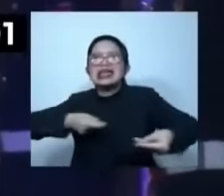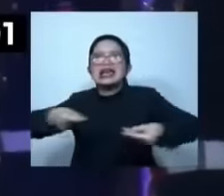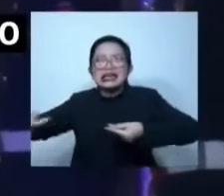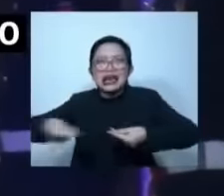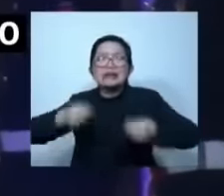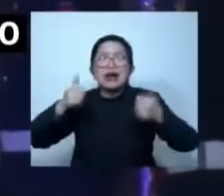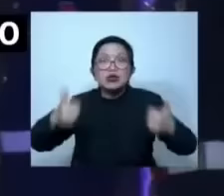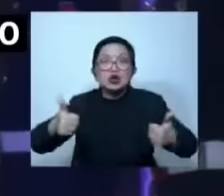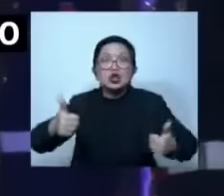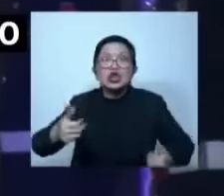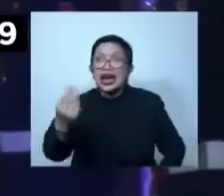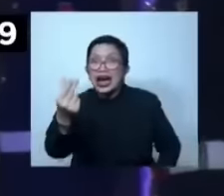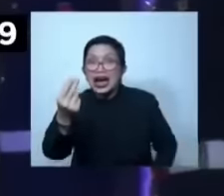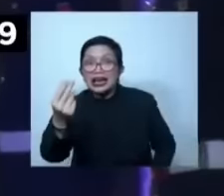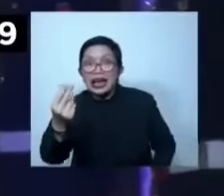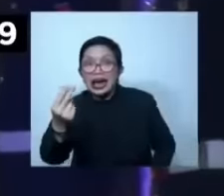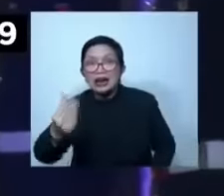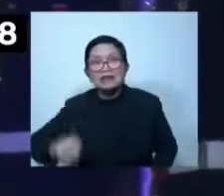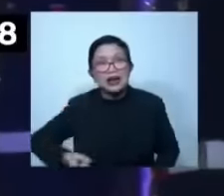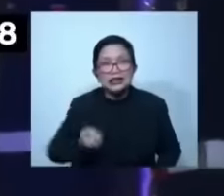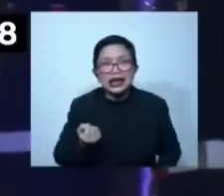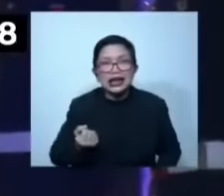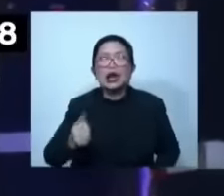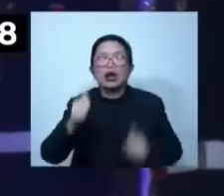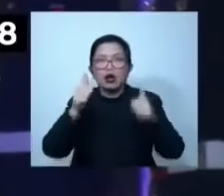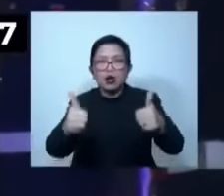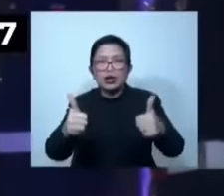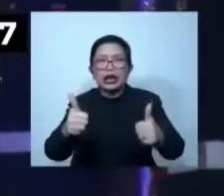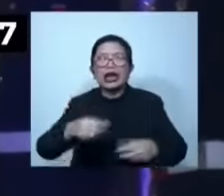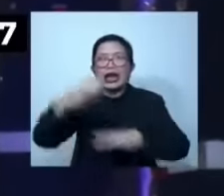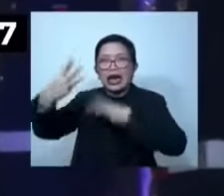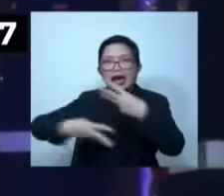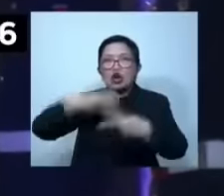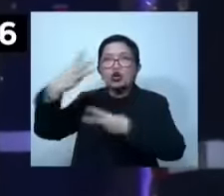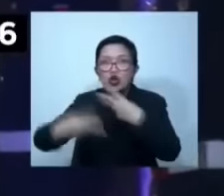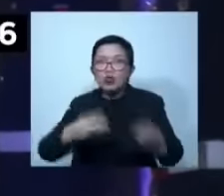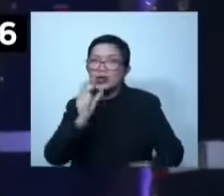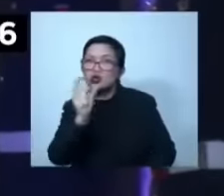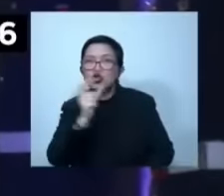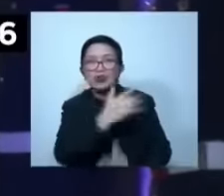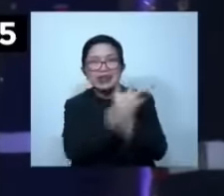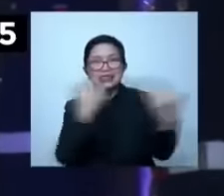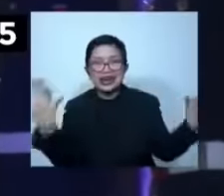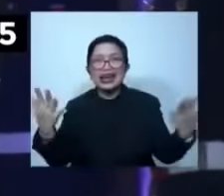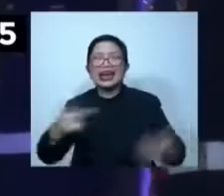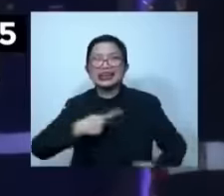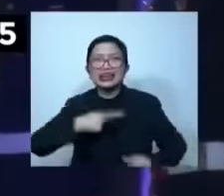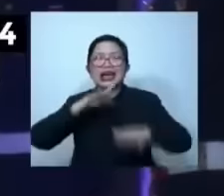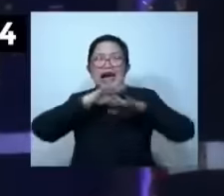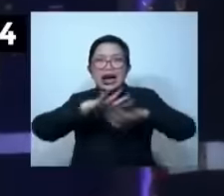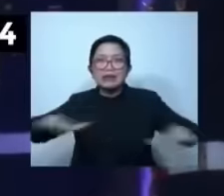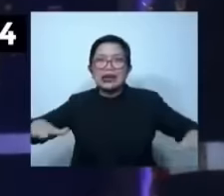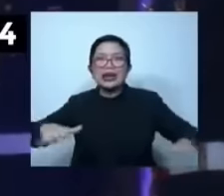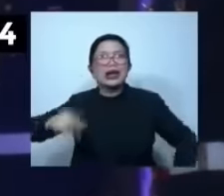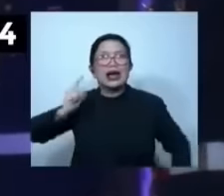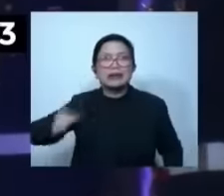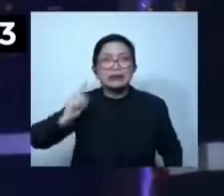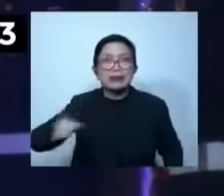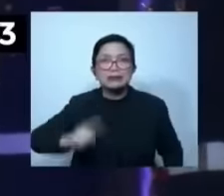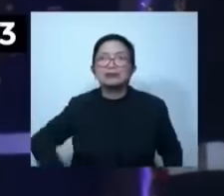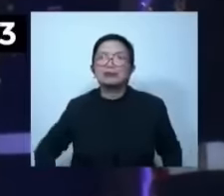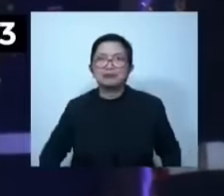masih terkendali, ekonomi untuk rakyat kita masih aman. Karena apa? Karena